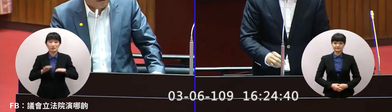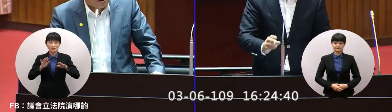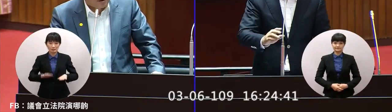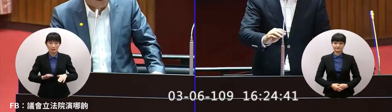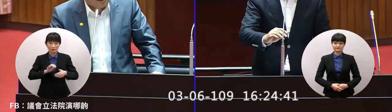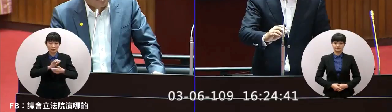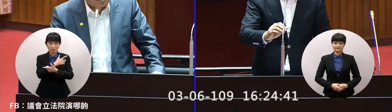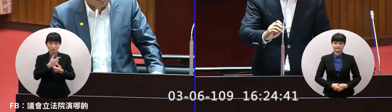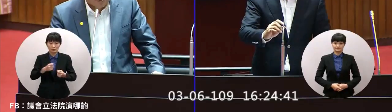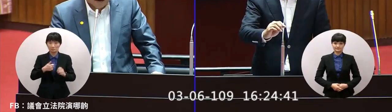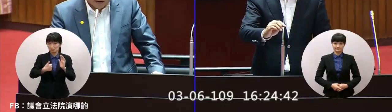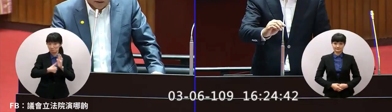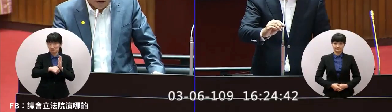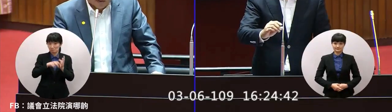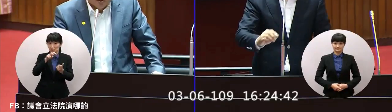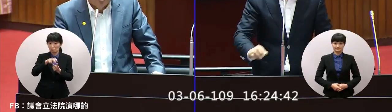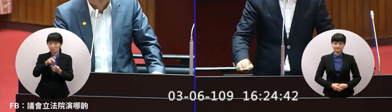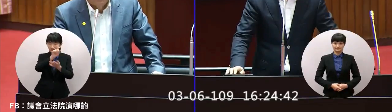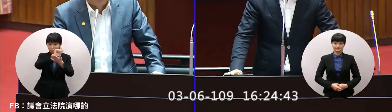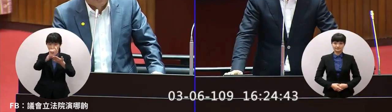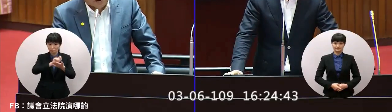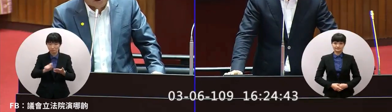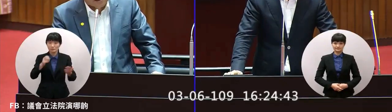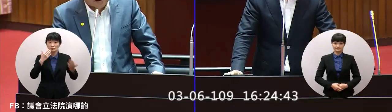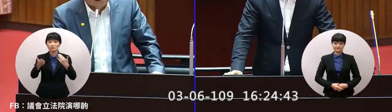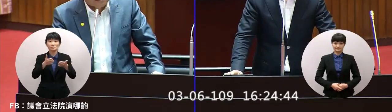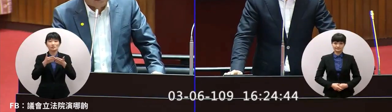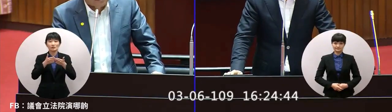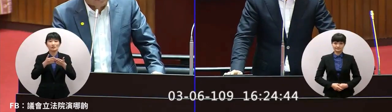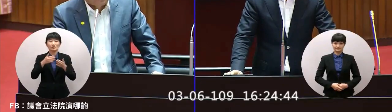完全来，这是我们的要求。另外，蓄意没